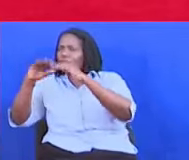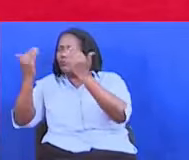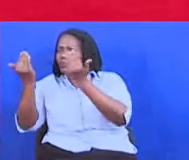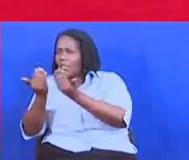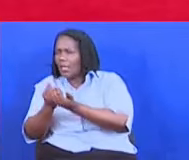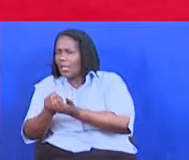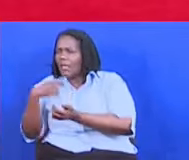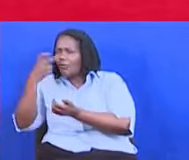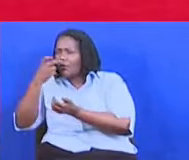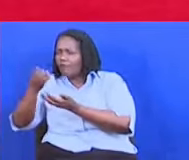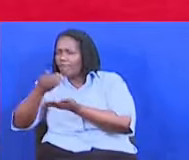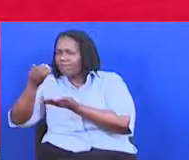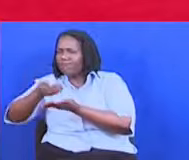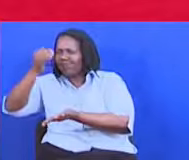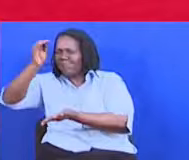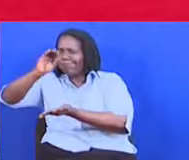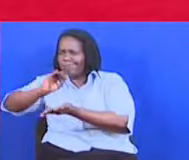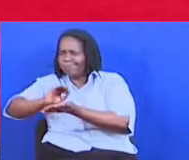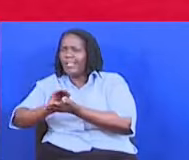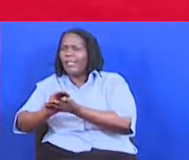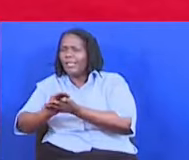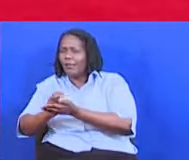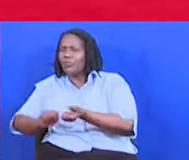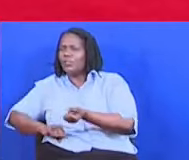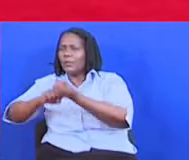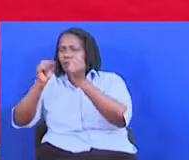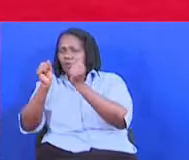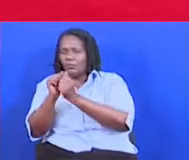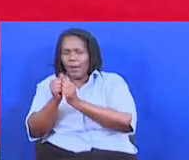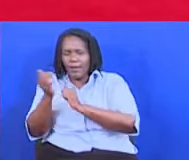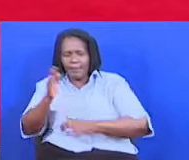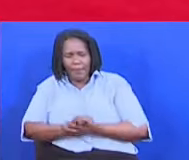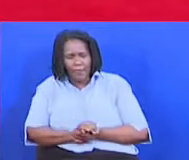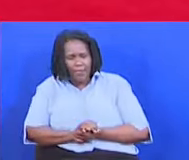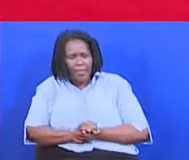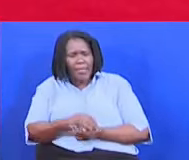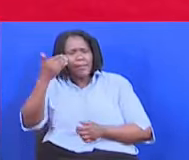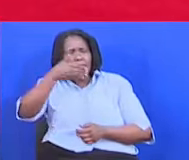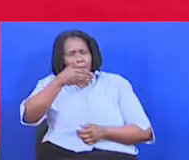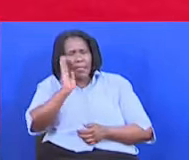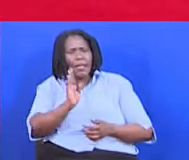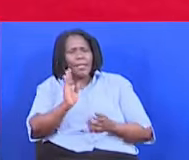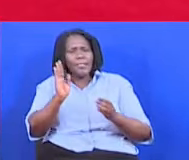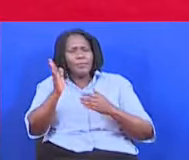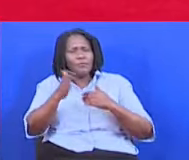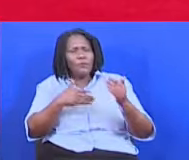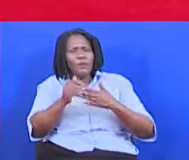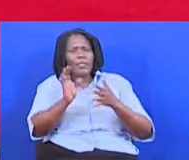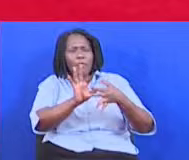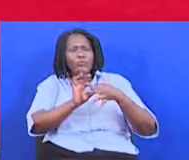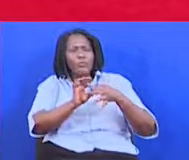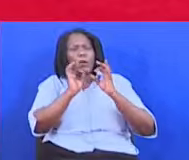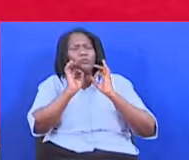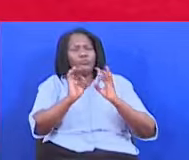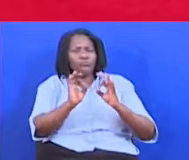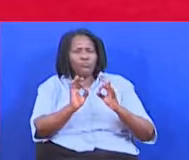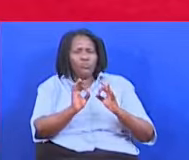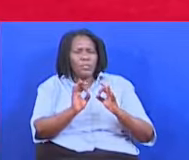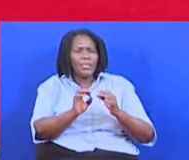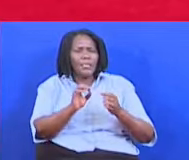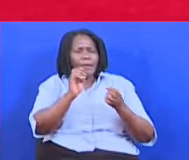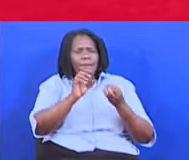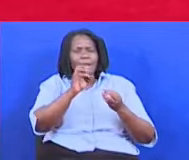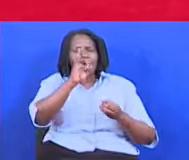mobilization kutafuta wadau mbalimbali katika upande huu. Na hili naomba niwahakishie kwamba serikali ina mahusiano mazuri sasa hivi na UNEP, ina mahusiano mazuri sasa hivi na